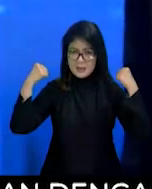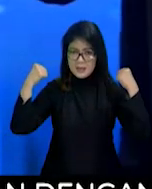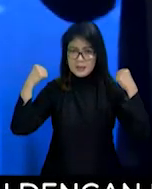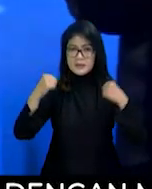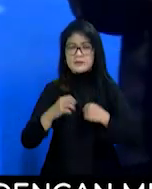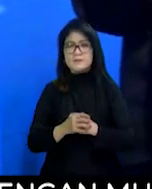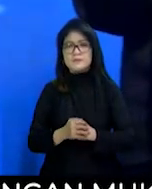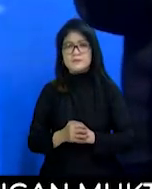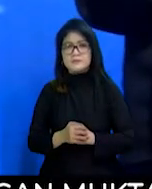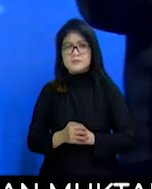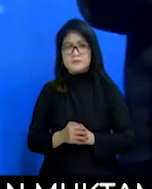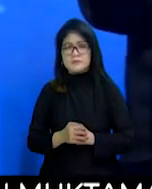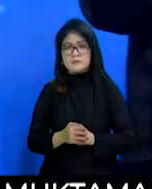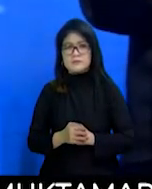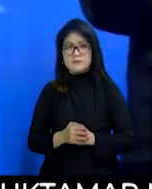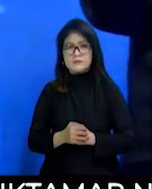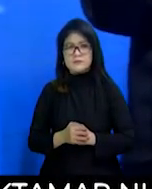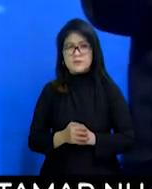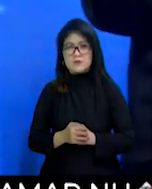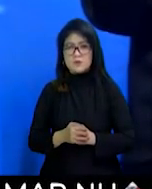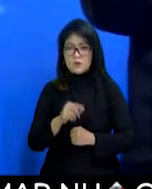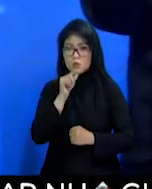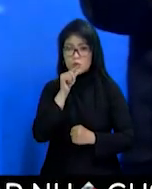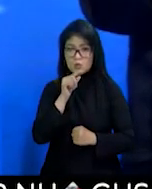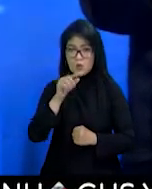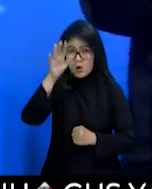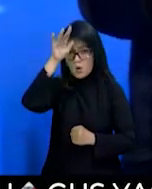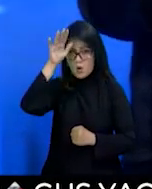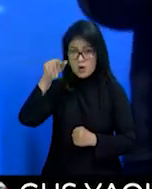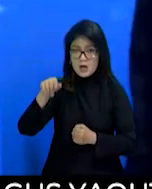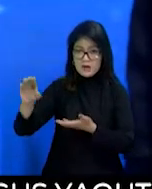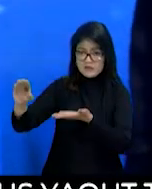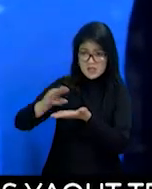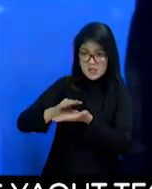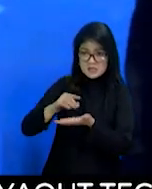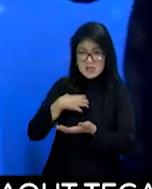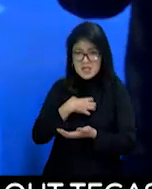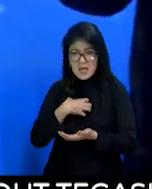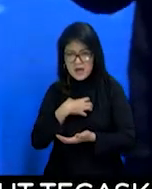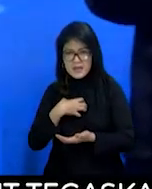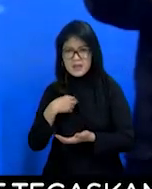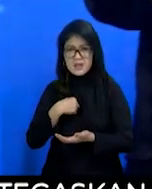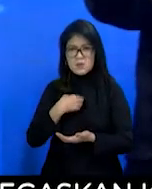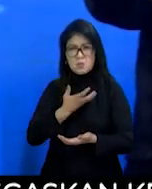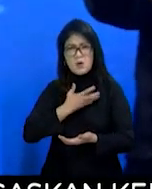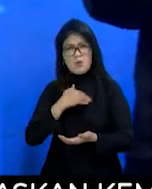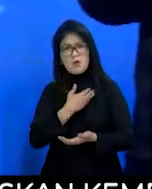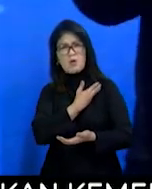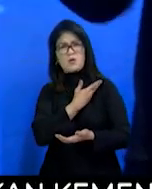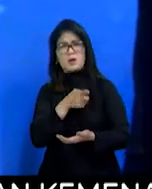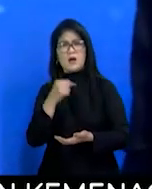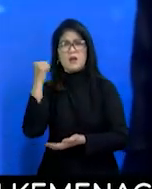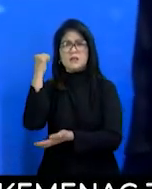Untuk meyakinkan para investor atau korbannya, pelaku mengirimkan foto-foto